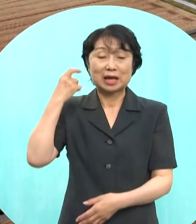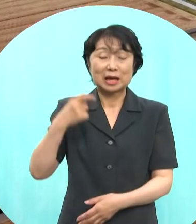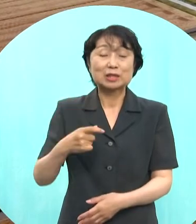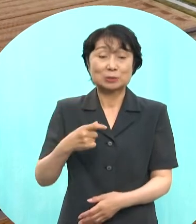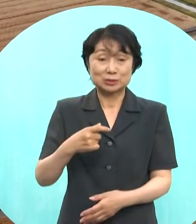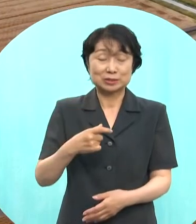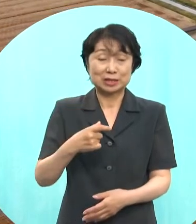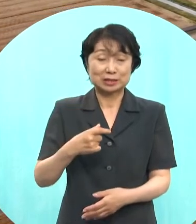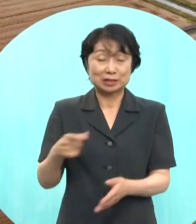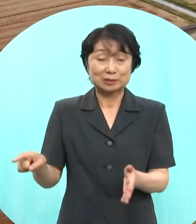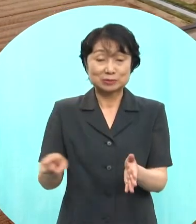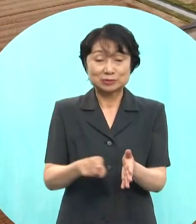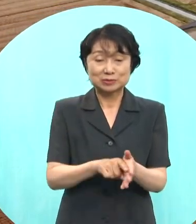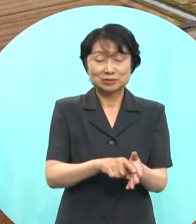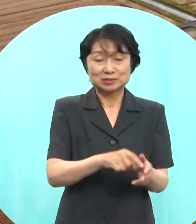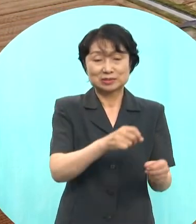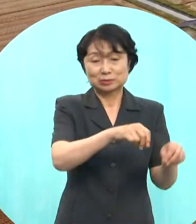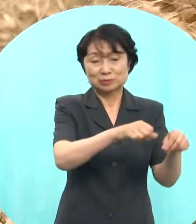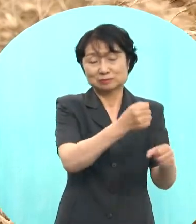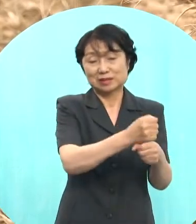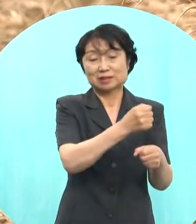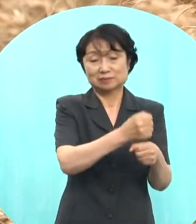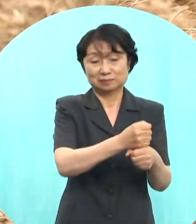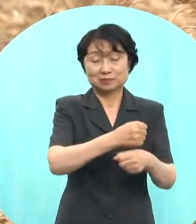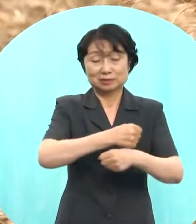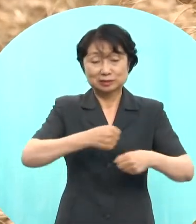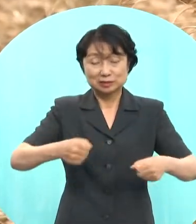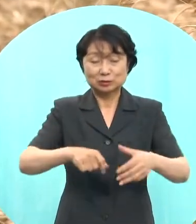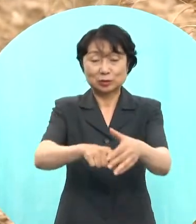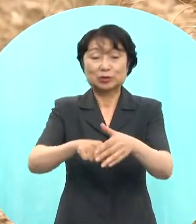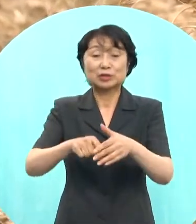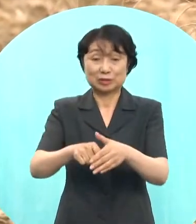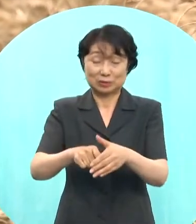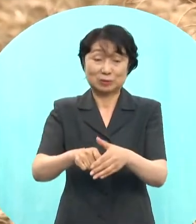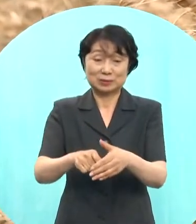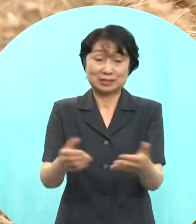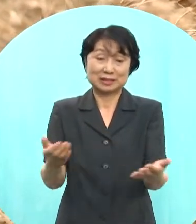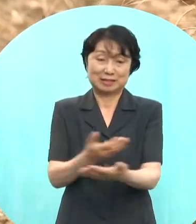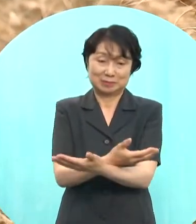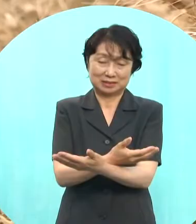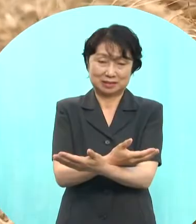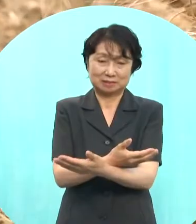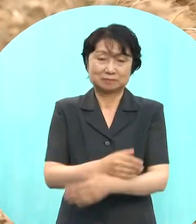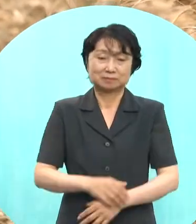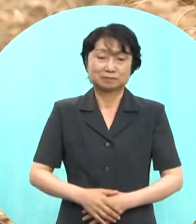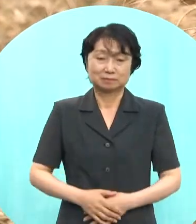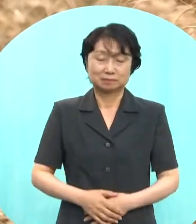代から行われた干拓によって広大な農地が生み出されました。